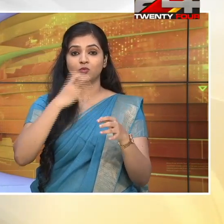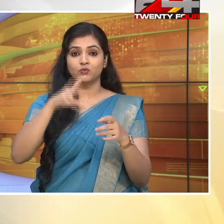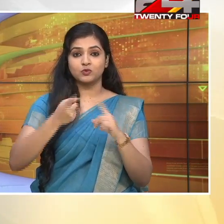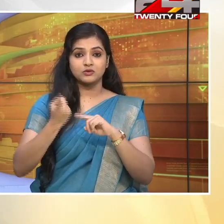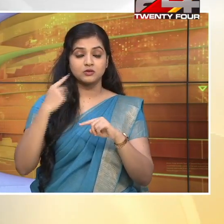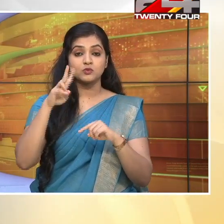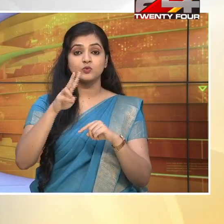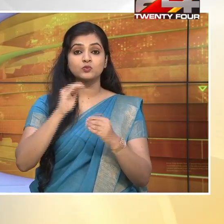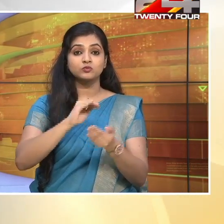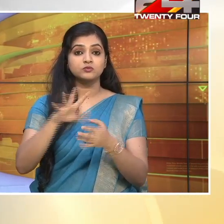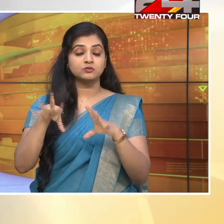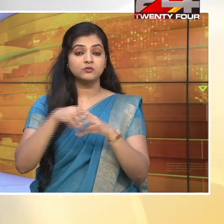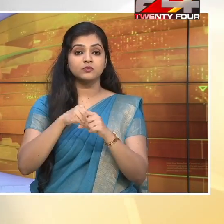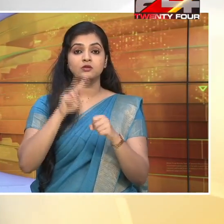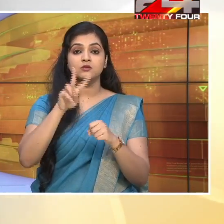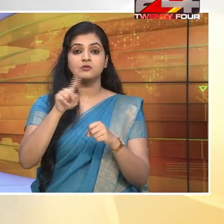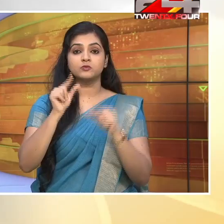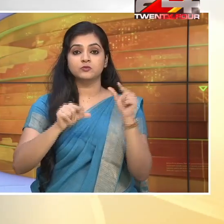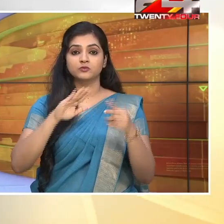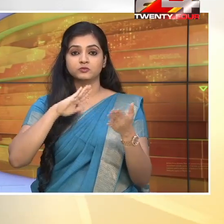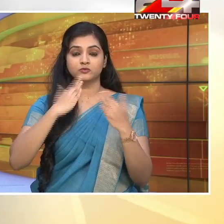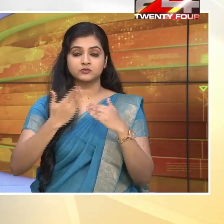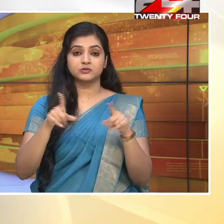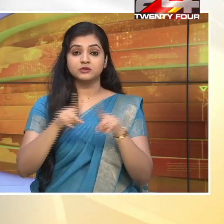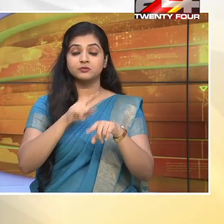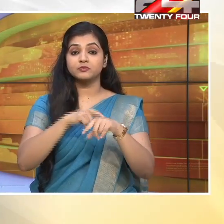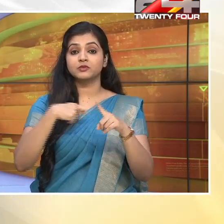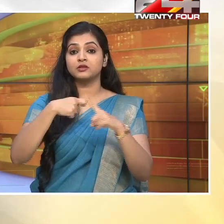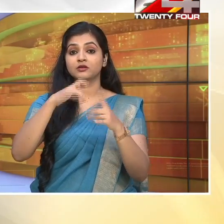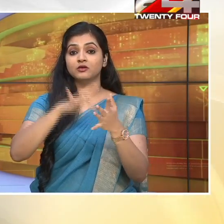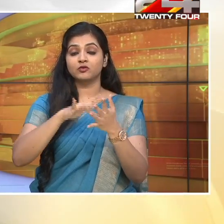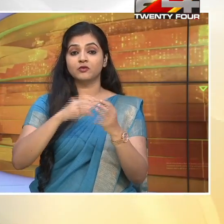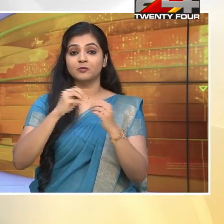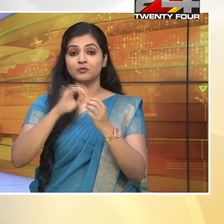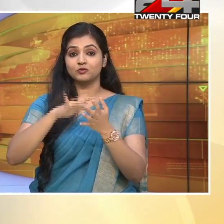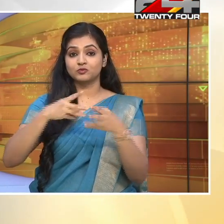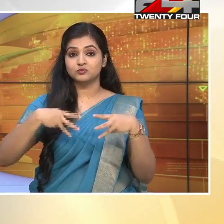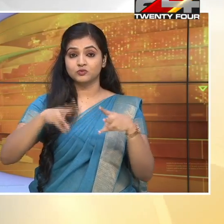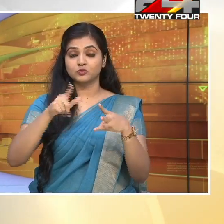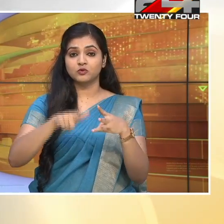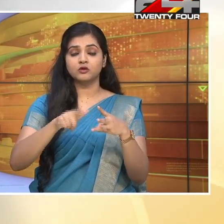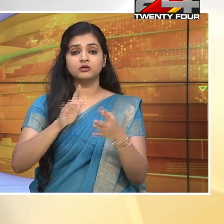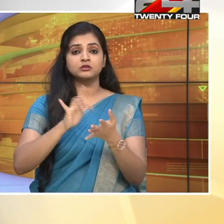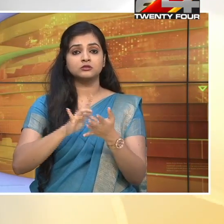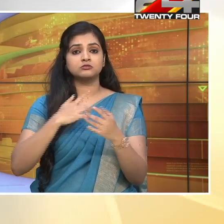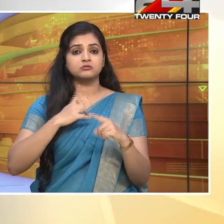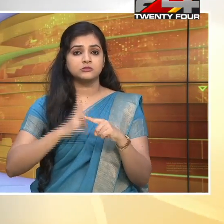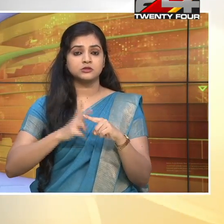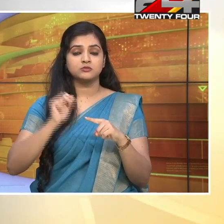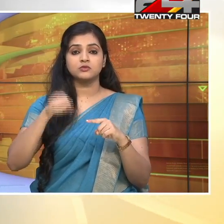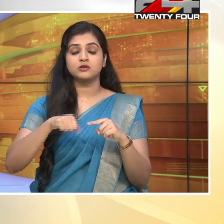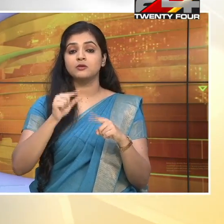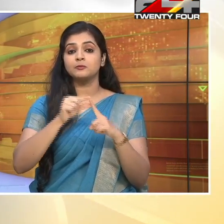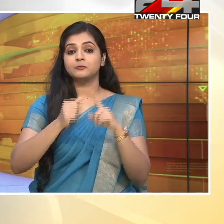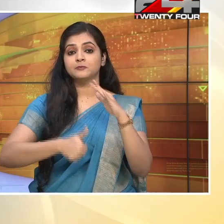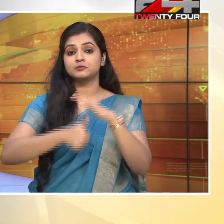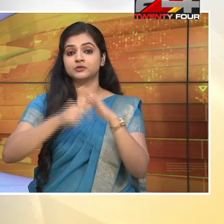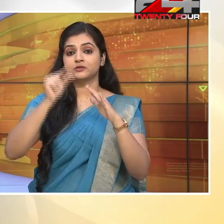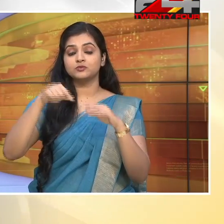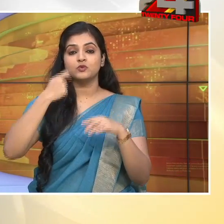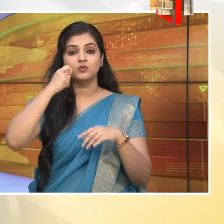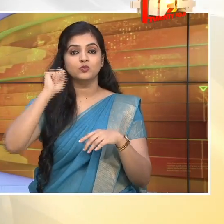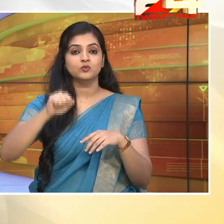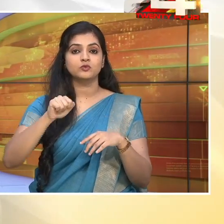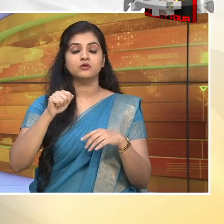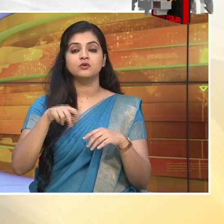2 കുട്ടികളടക്കം 21 പേർ മരിച്ചു. അതേസമയം കീവിലെ ബാങ്കോവ സ്ട്രീറ്റിൽ തന്നെയുണ്ടെന്ന് വ്യക്തമാക്കുന്ന പുതിയ വീഡിയോയുമായി